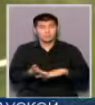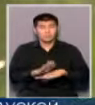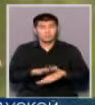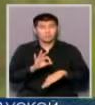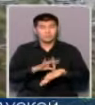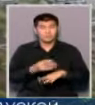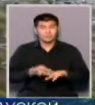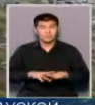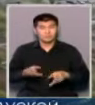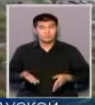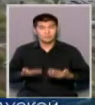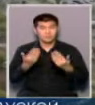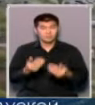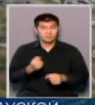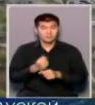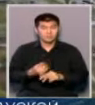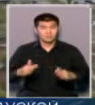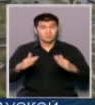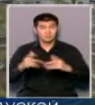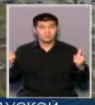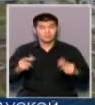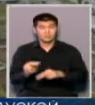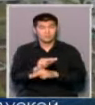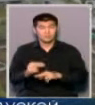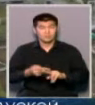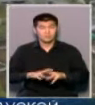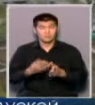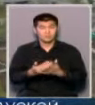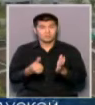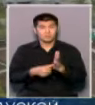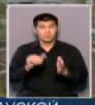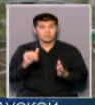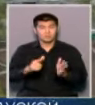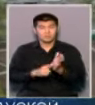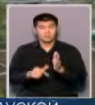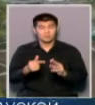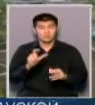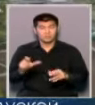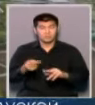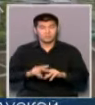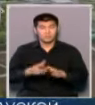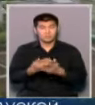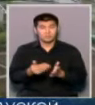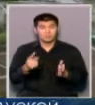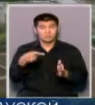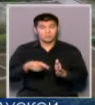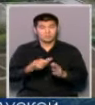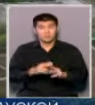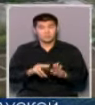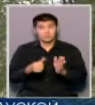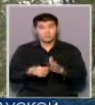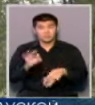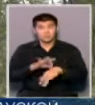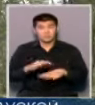как особо тяжелые домашних условиях получают лечение 6 1070 жителей еще 1760